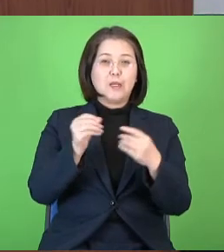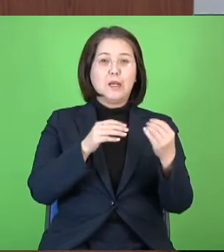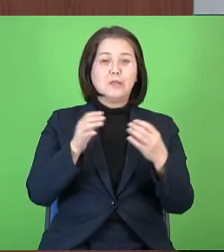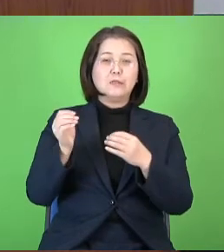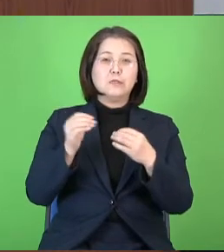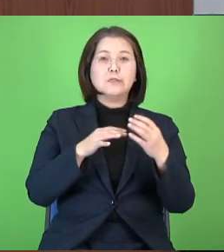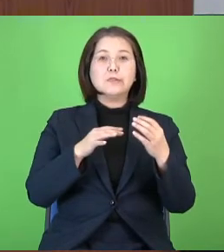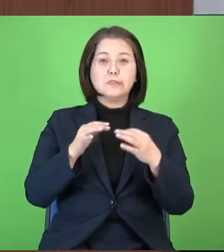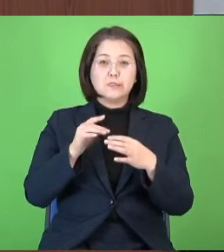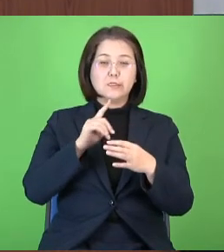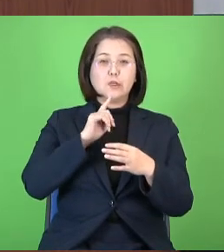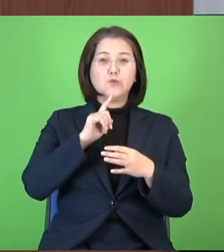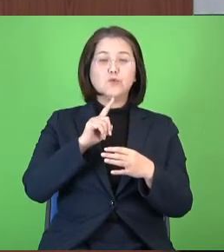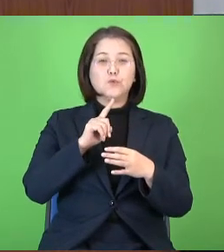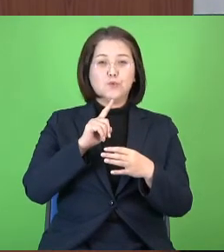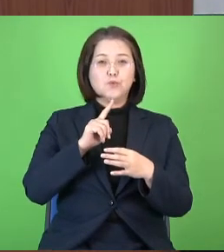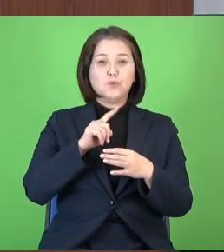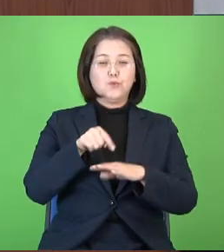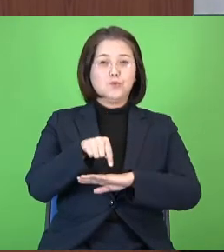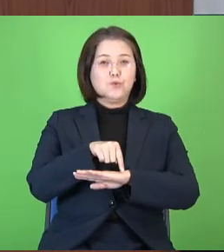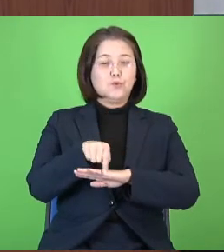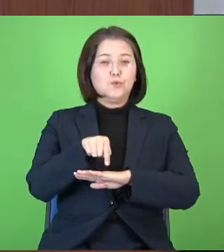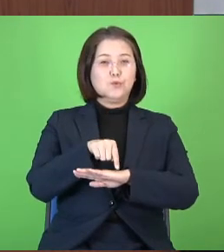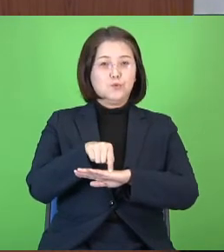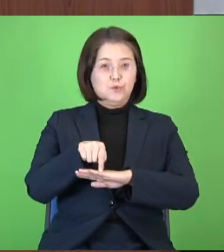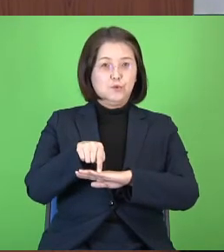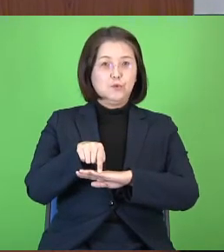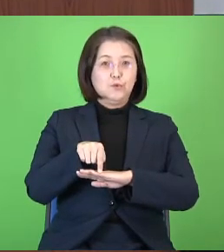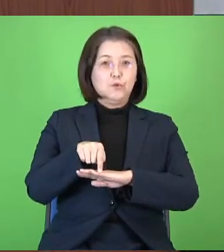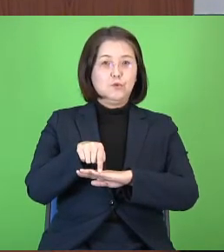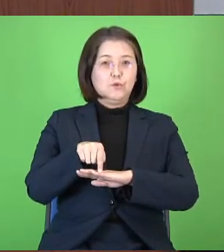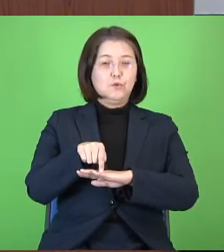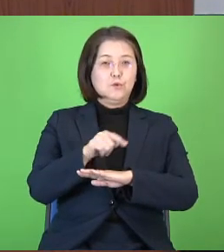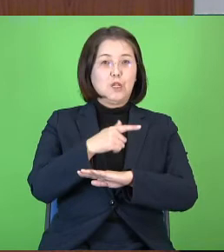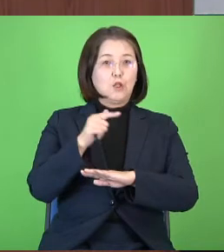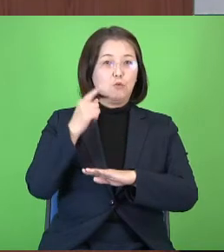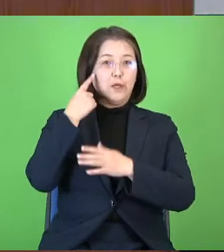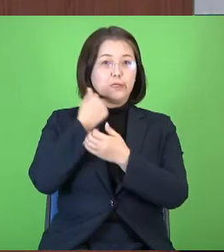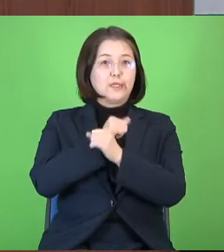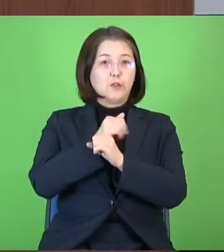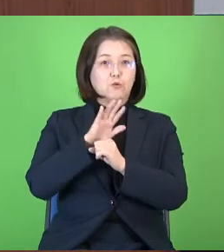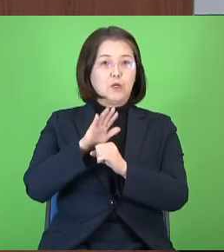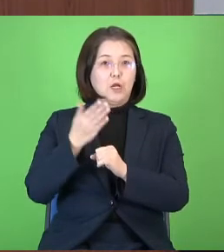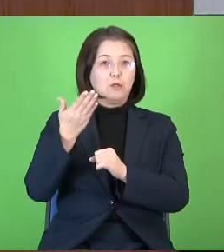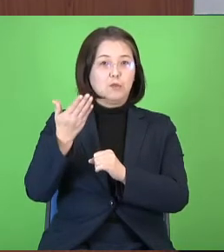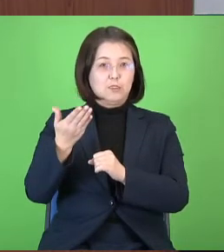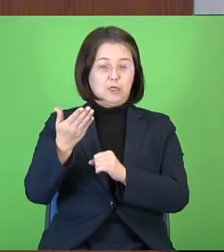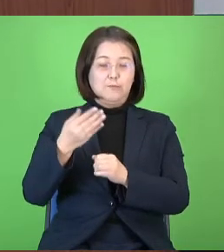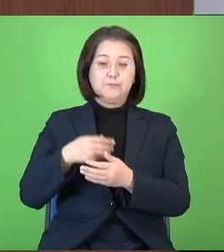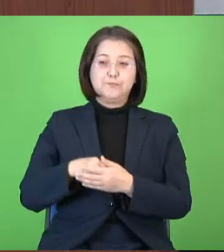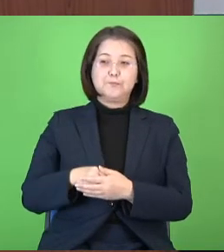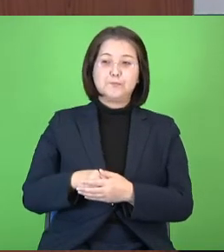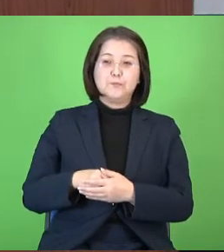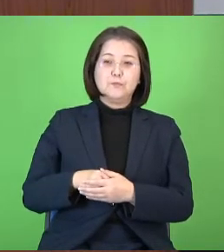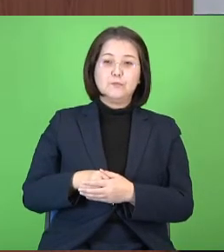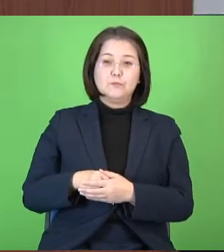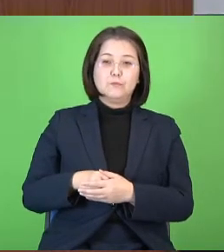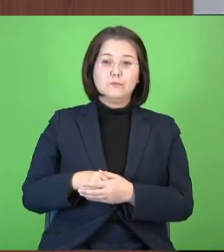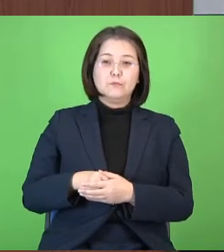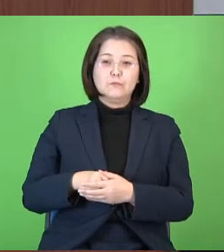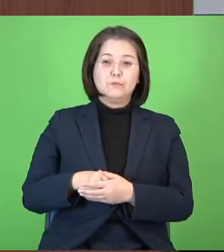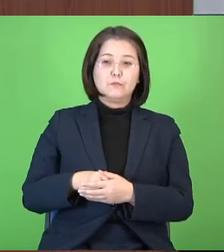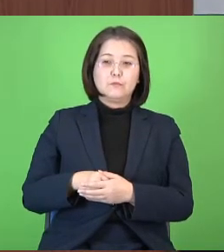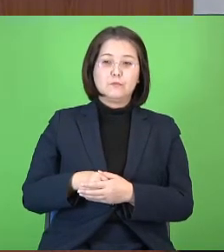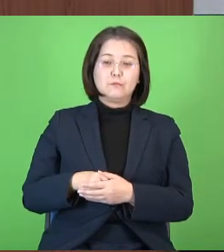たいのとあのんくまこういった機会であのこれから性が上がってるんですこの北陸3県での爺の困難と